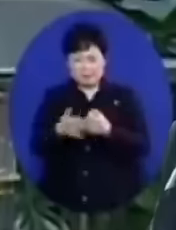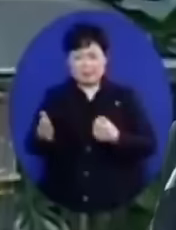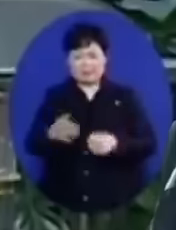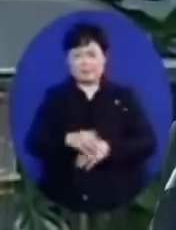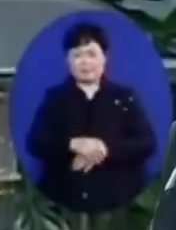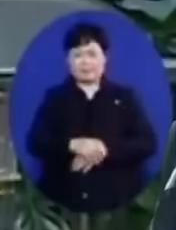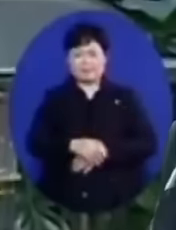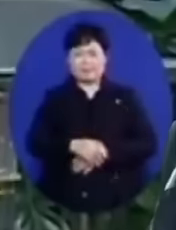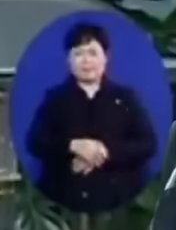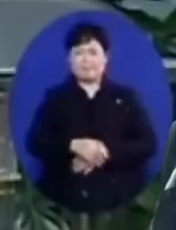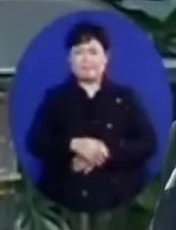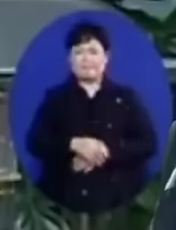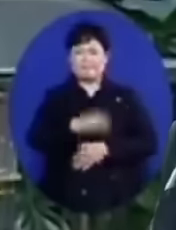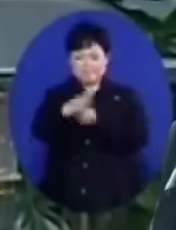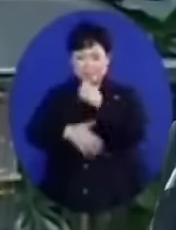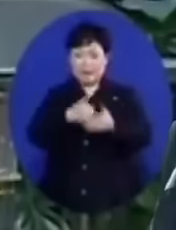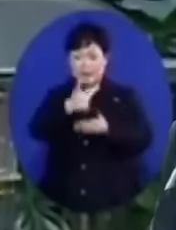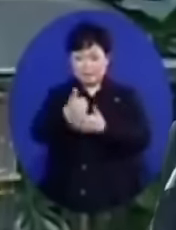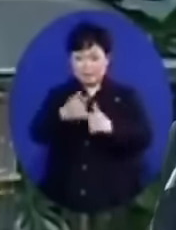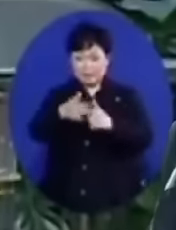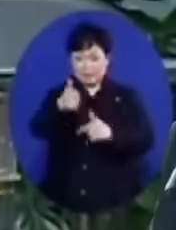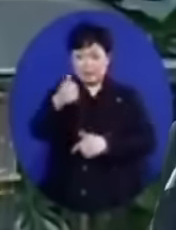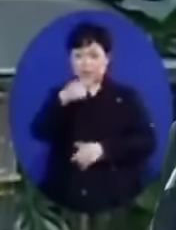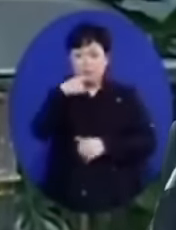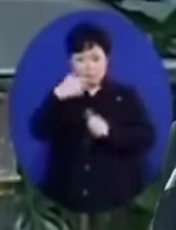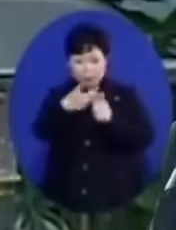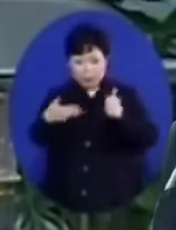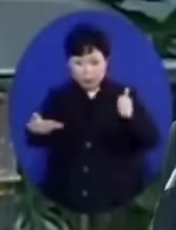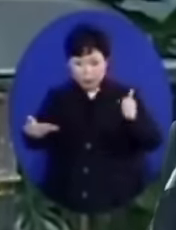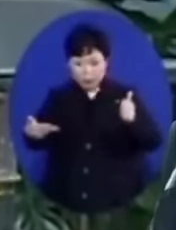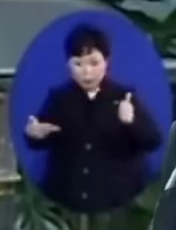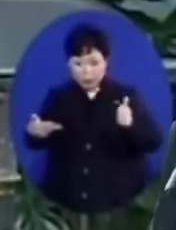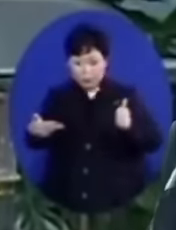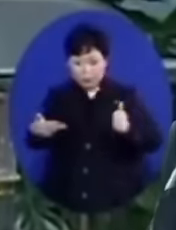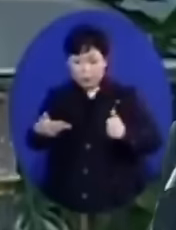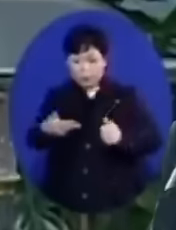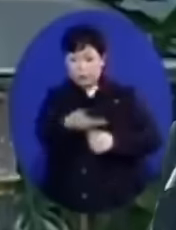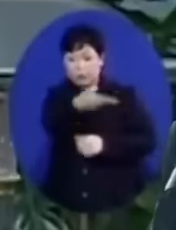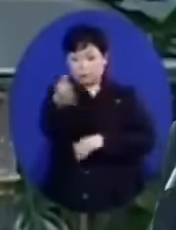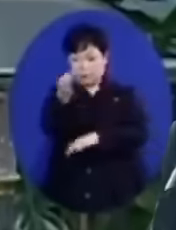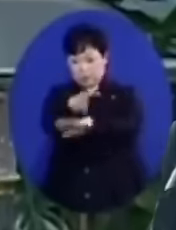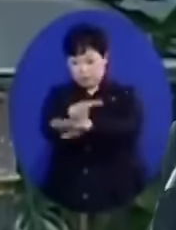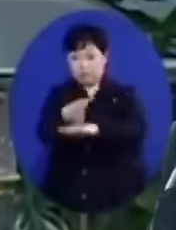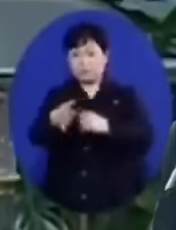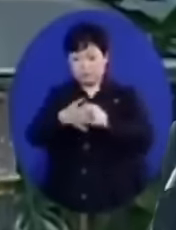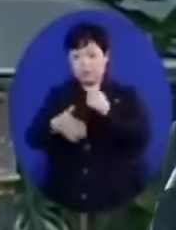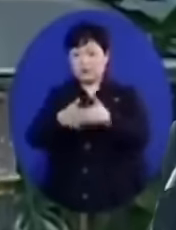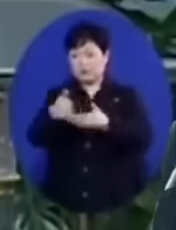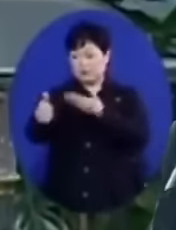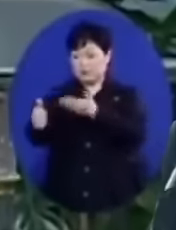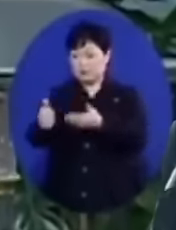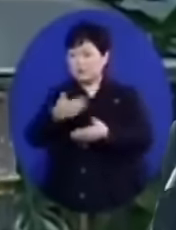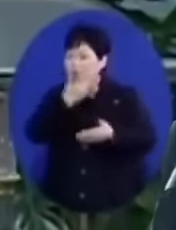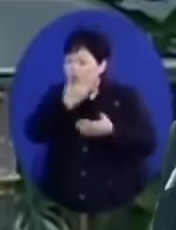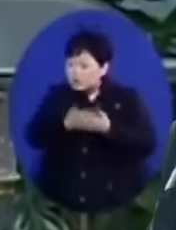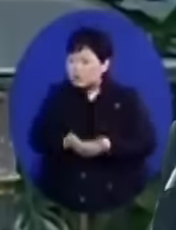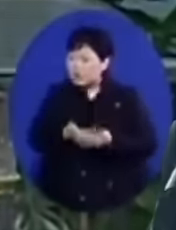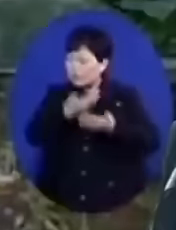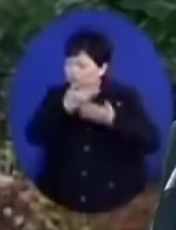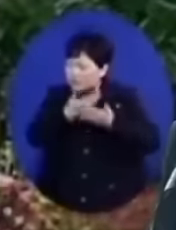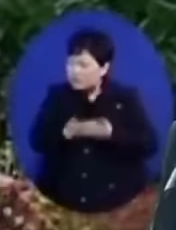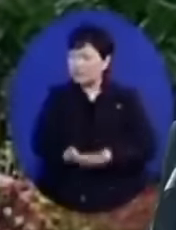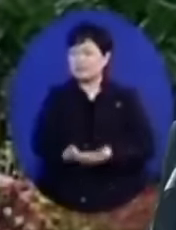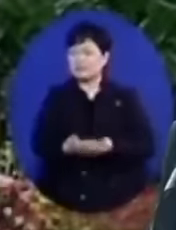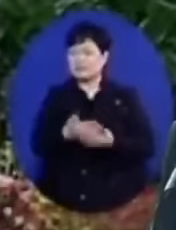왜냐하면 하나님은 예수님 보혈을 주고 여러분을 사셨습니다. 하나님 앞에 귀하고 귀한 존재인